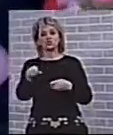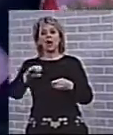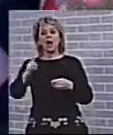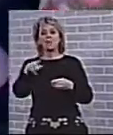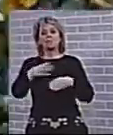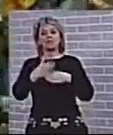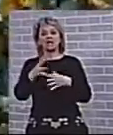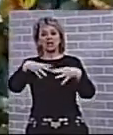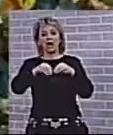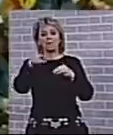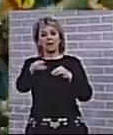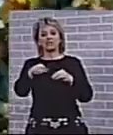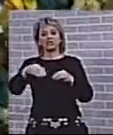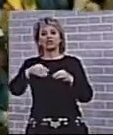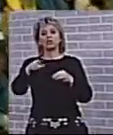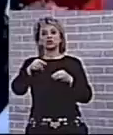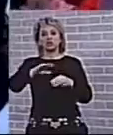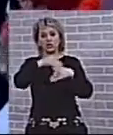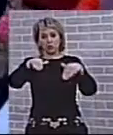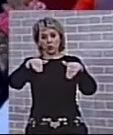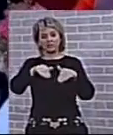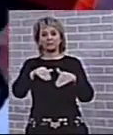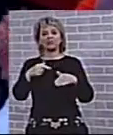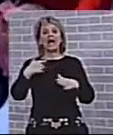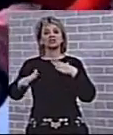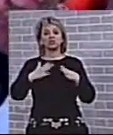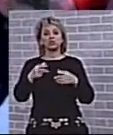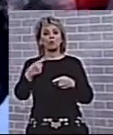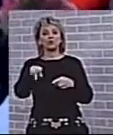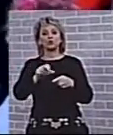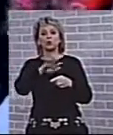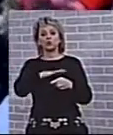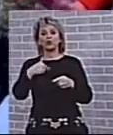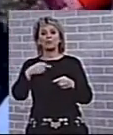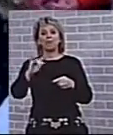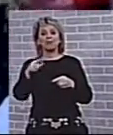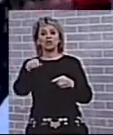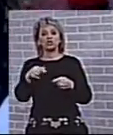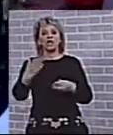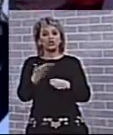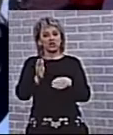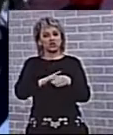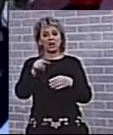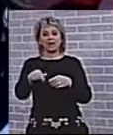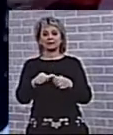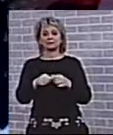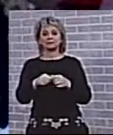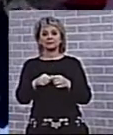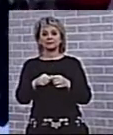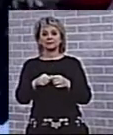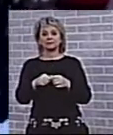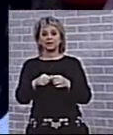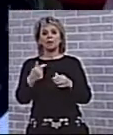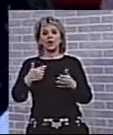сезоне помогала команде с трибуны. Я тренируюсь, между прочим, у меня малыш потяжелее.